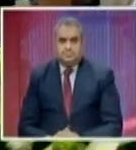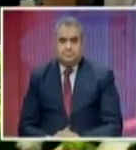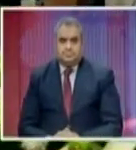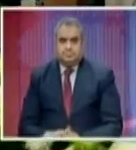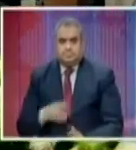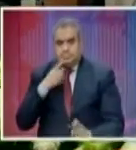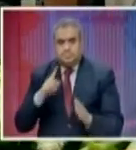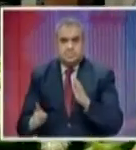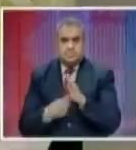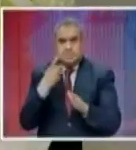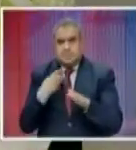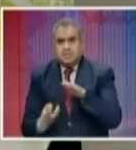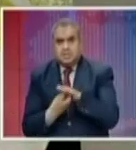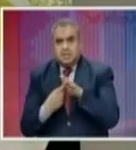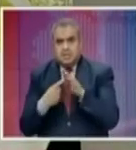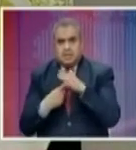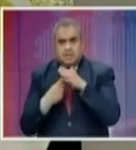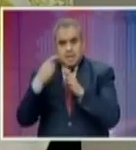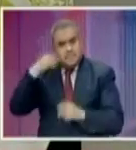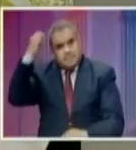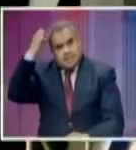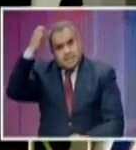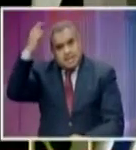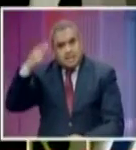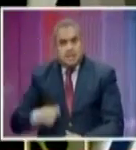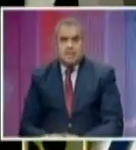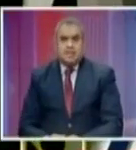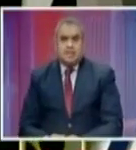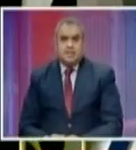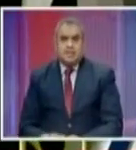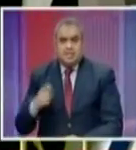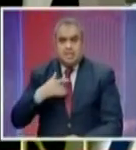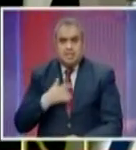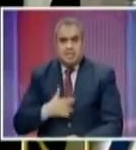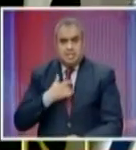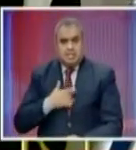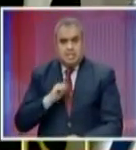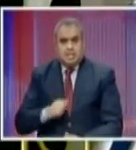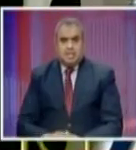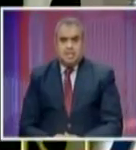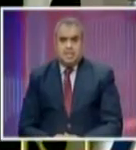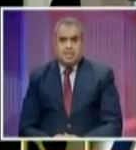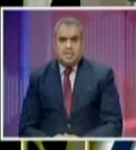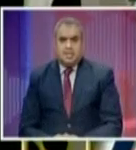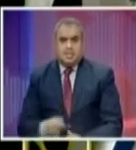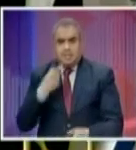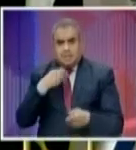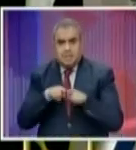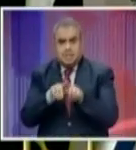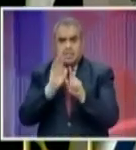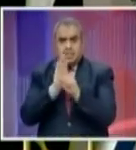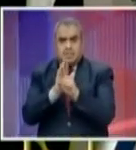شباب انا اول معيد في الجامعه الكنديه طبعا لسه اتمنى حتى اوف كامبي طبعا